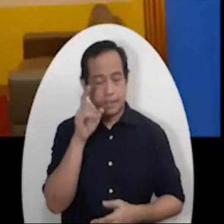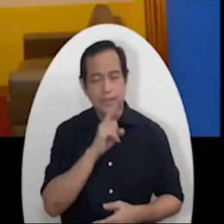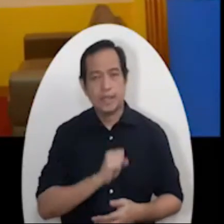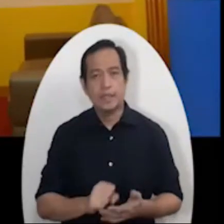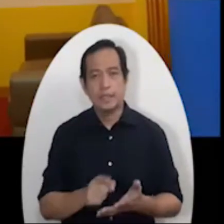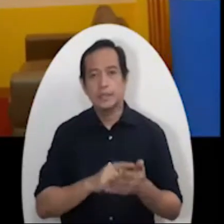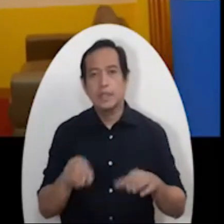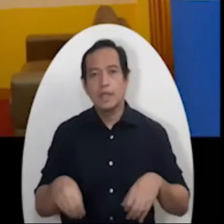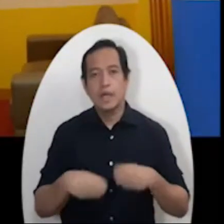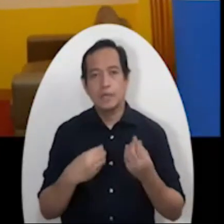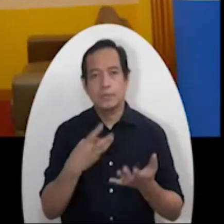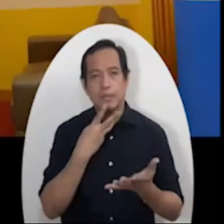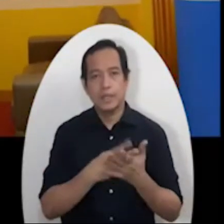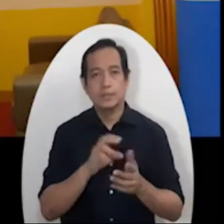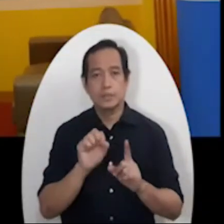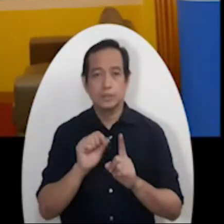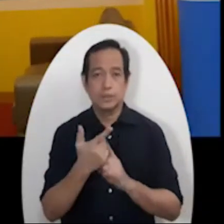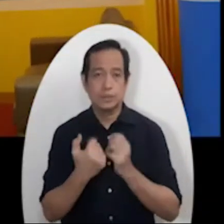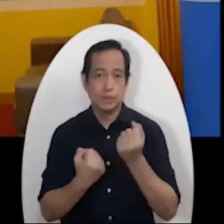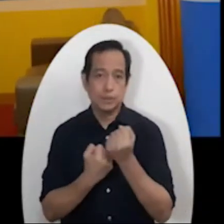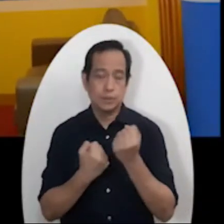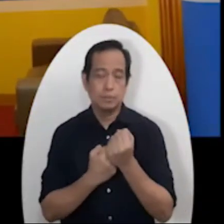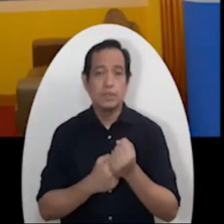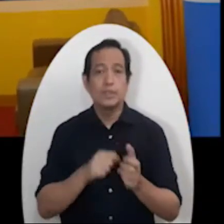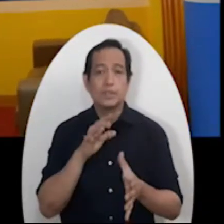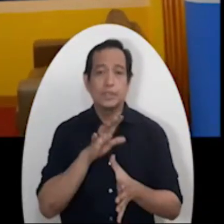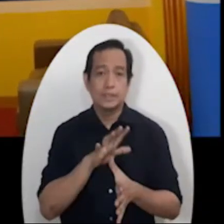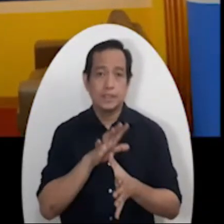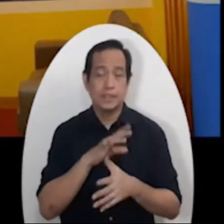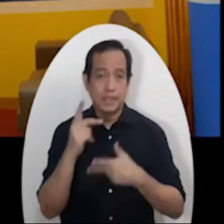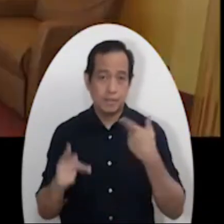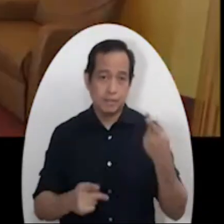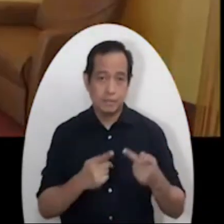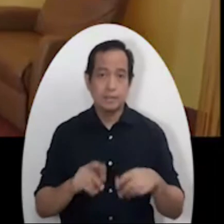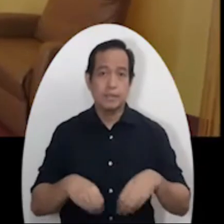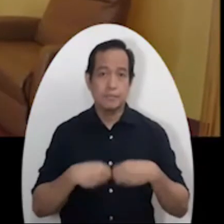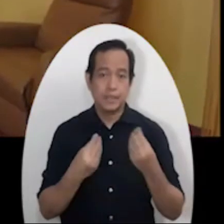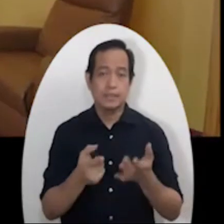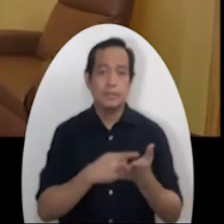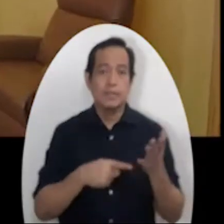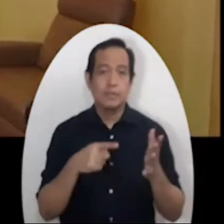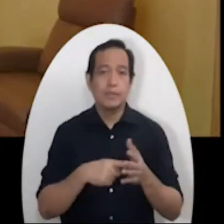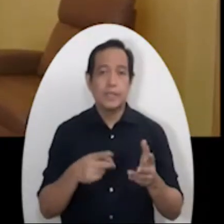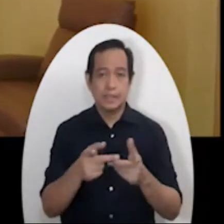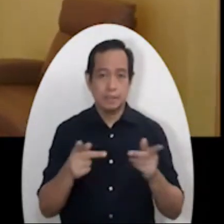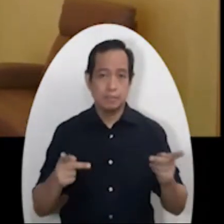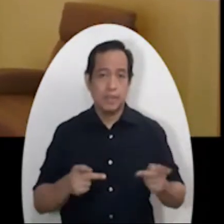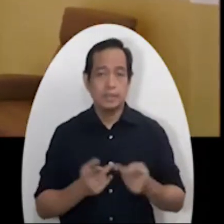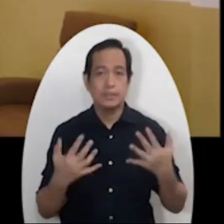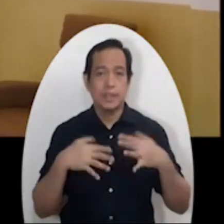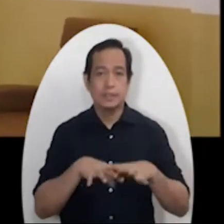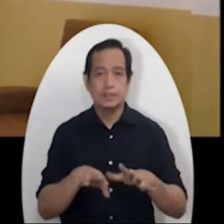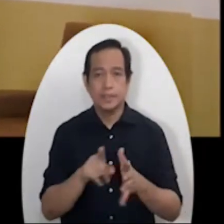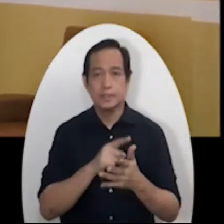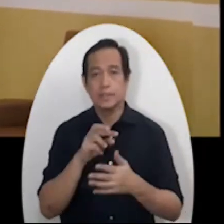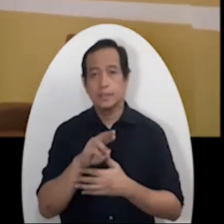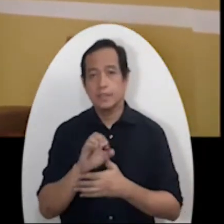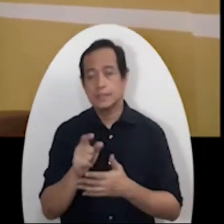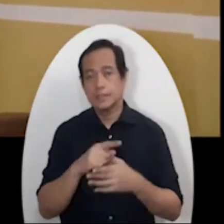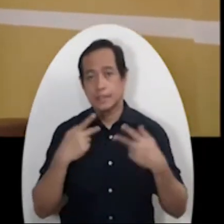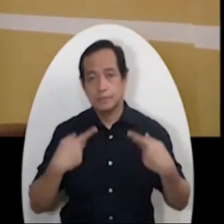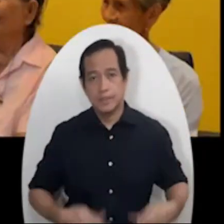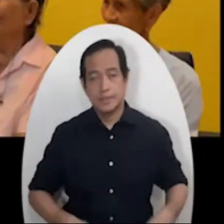po, matulungan ko po yung pamilya ko. Tsaka pag magkaroon po ako ng artificial leg.